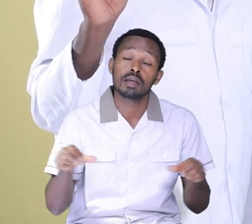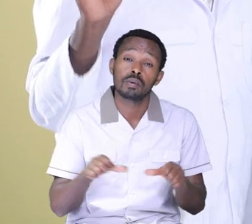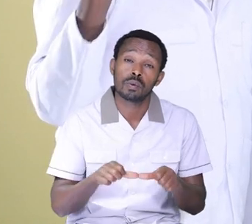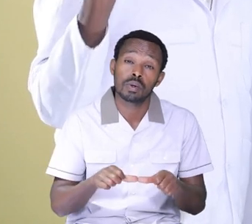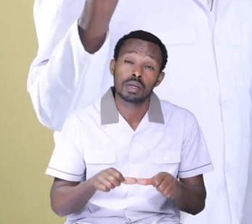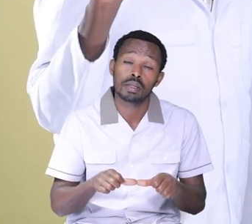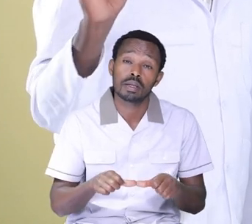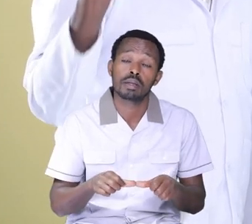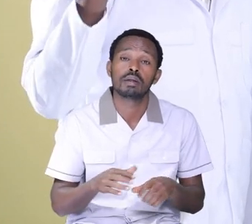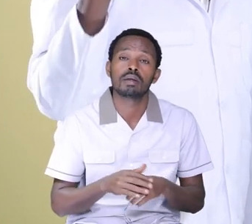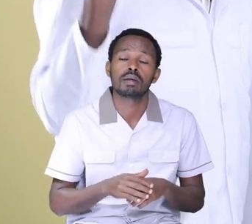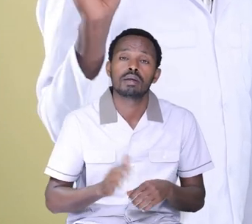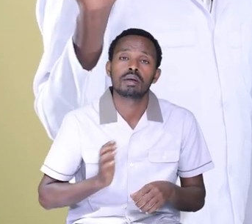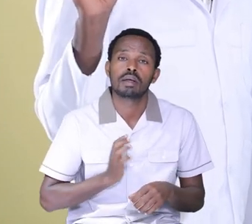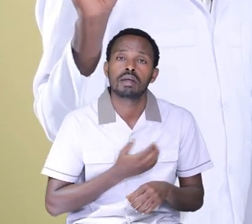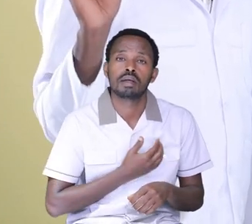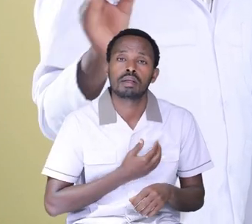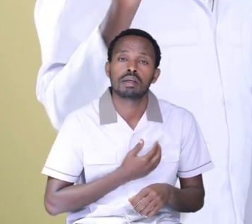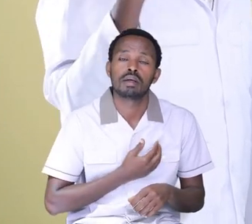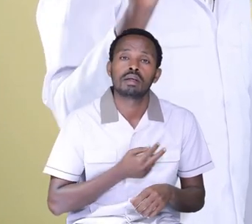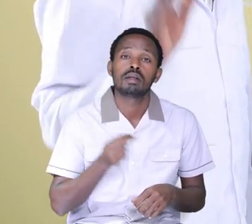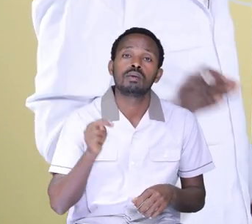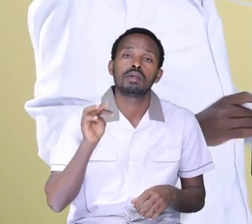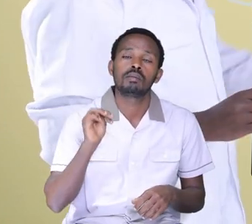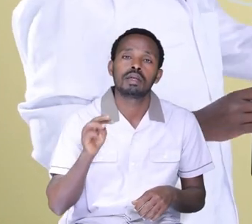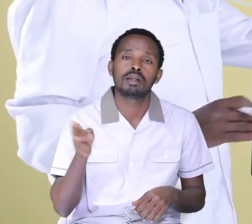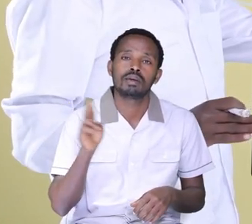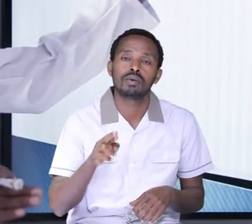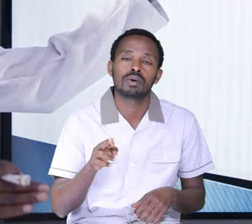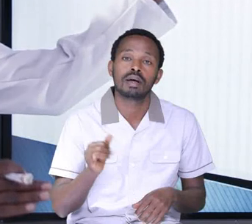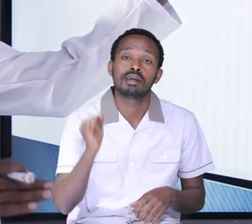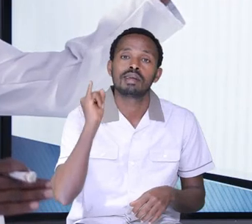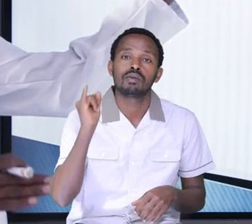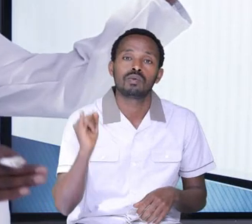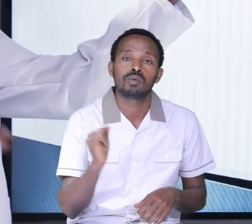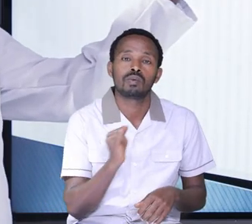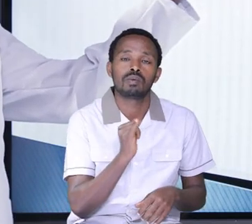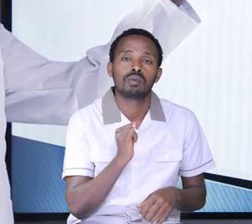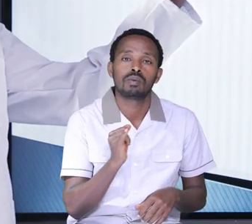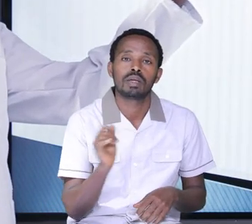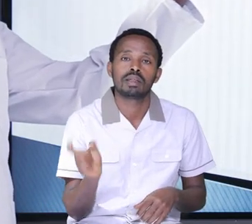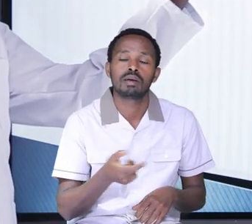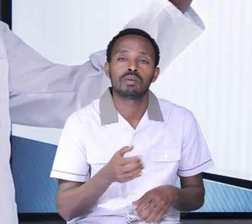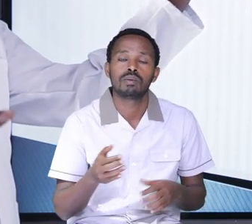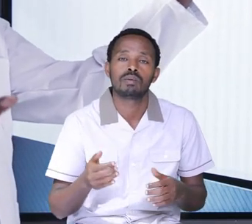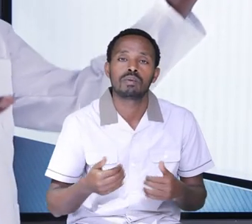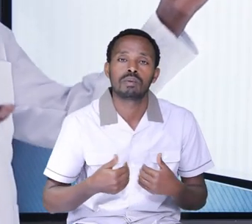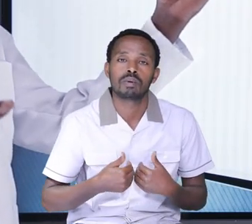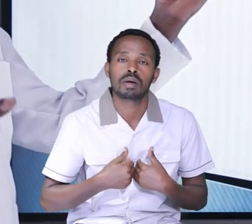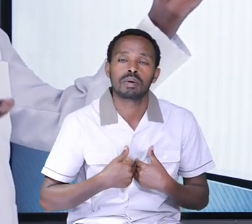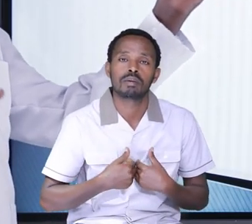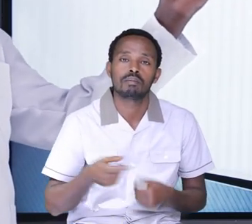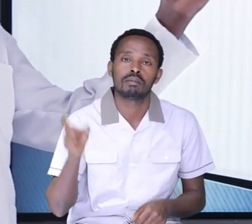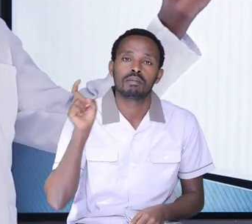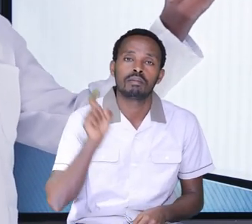metri yokan mo jiulita uqab kanafu iddo kanatti mo yolalle sadi sentimetra kanjedun